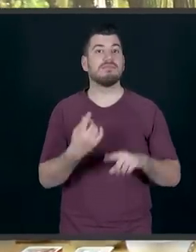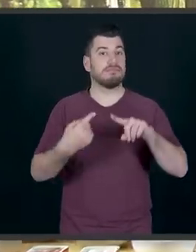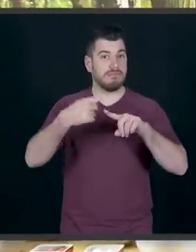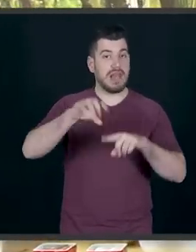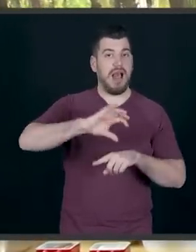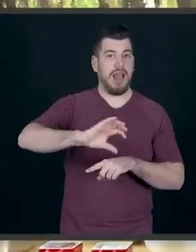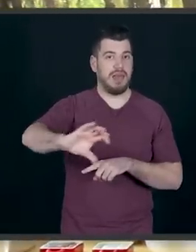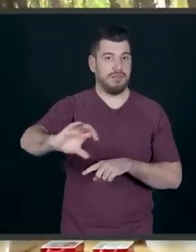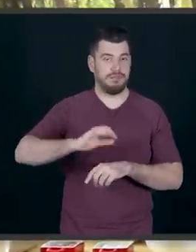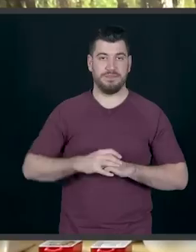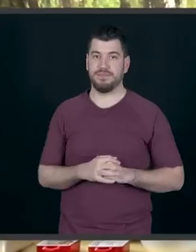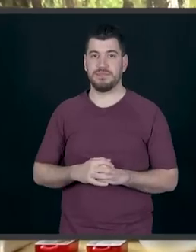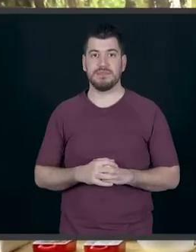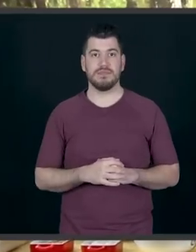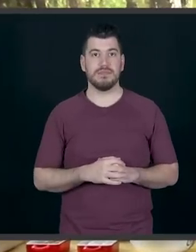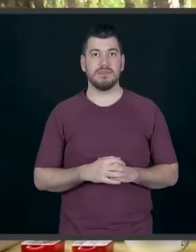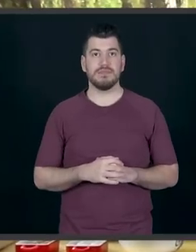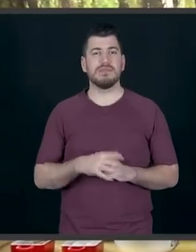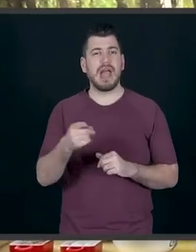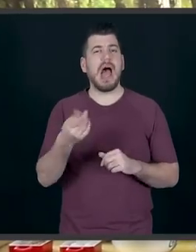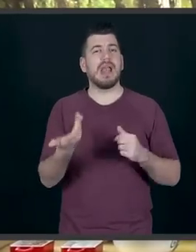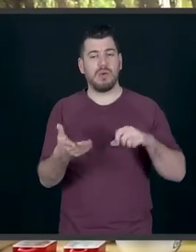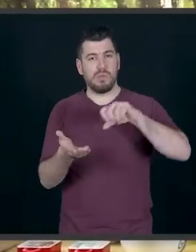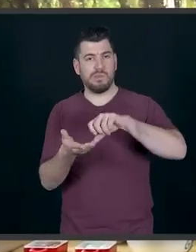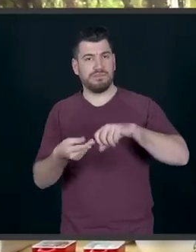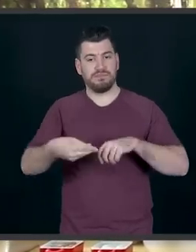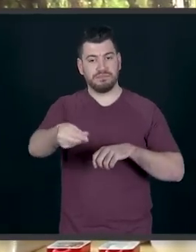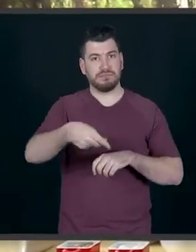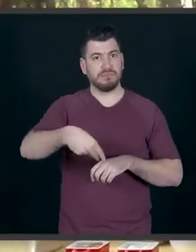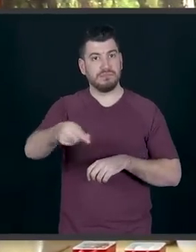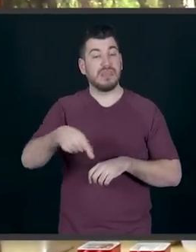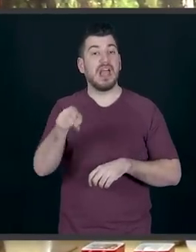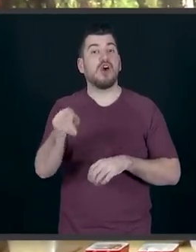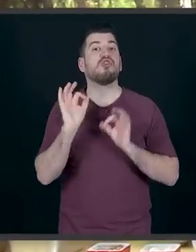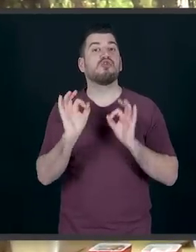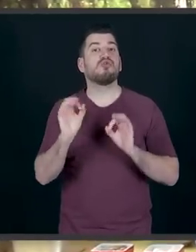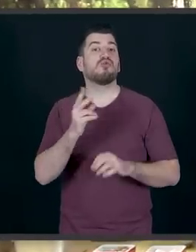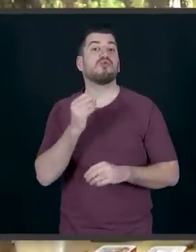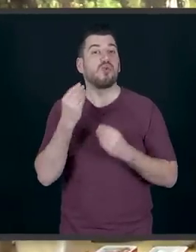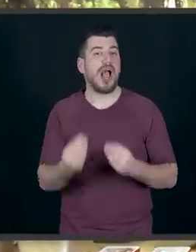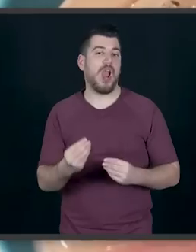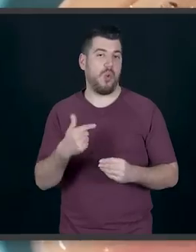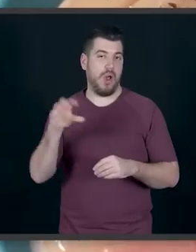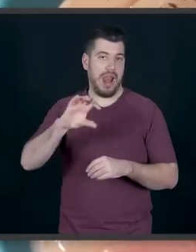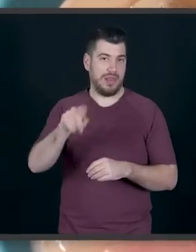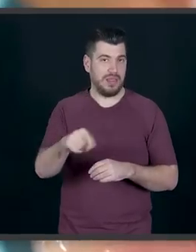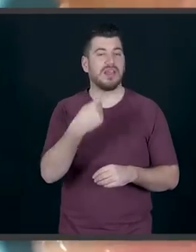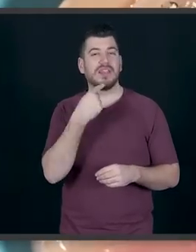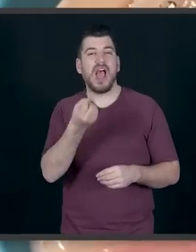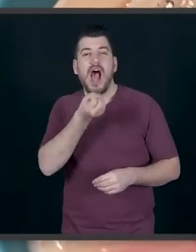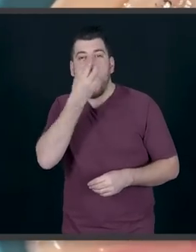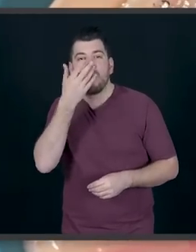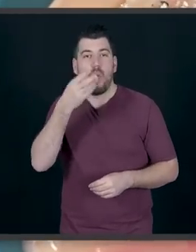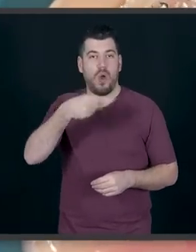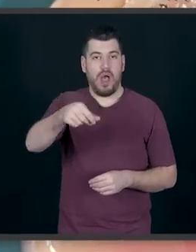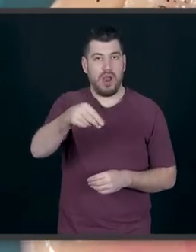Και λίγο αλάτι. Άμα πάρετε έτσι το flair de sel, το καλό το αλάτι, αυτό που λένε τον ανθό αλατιού, θα